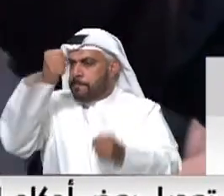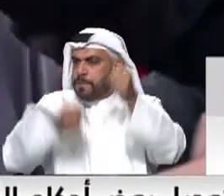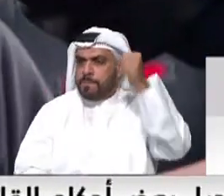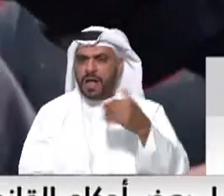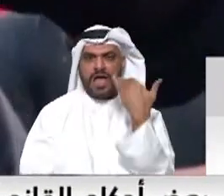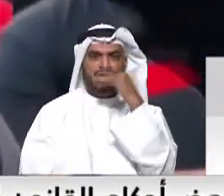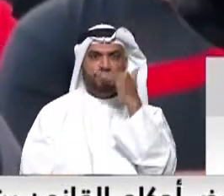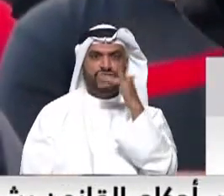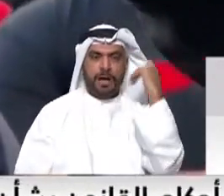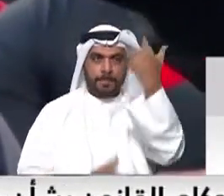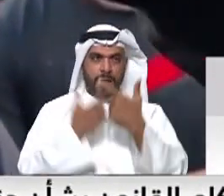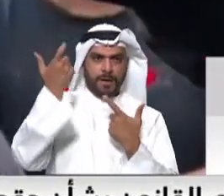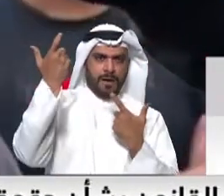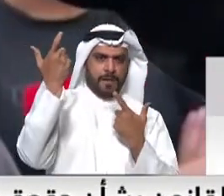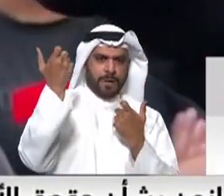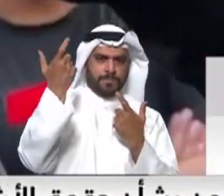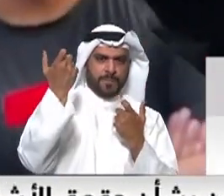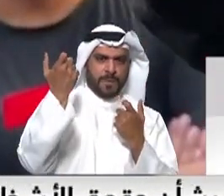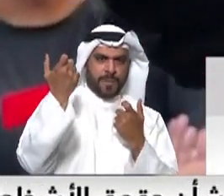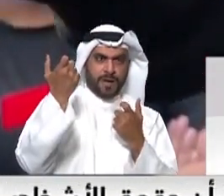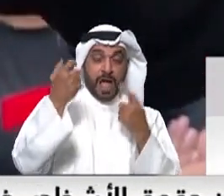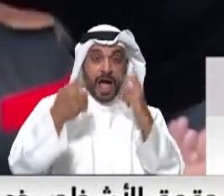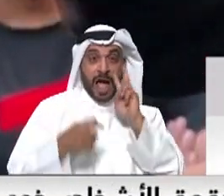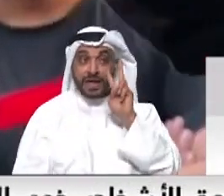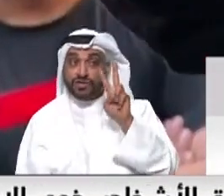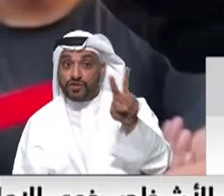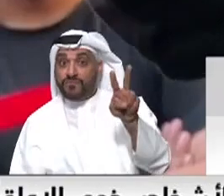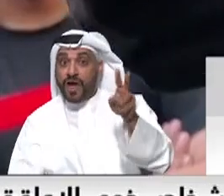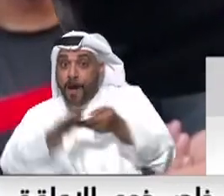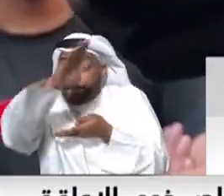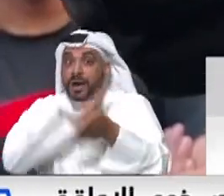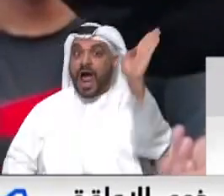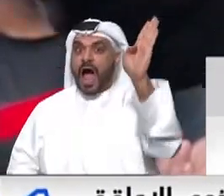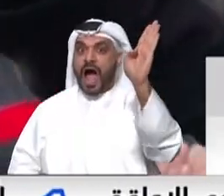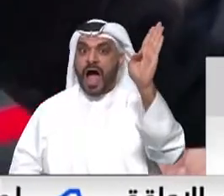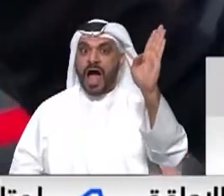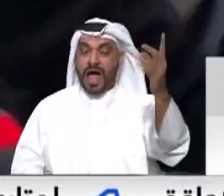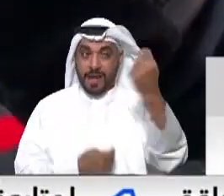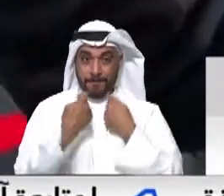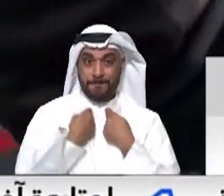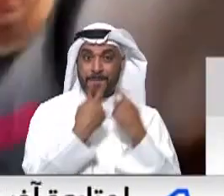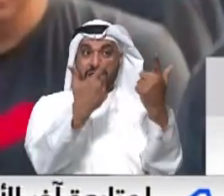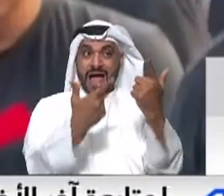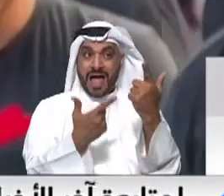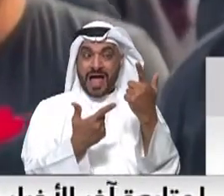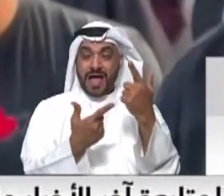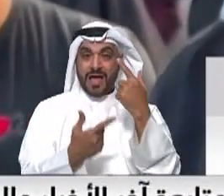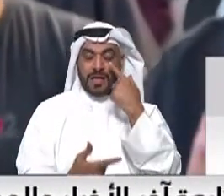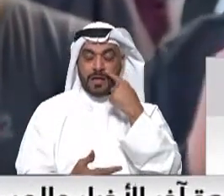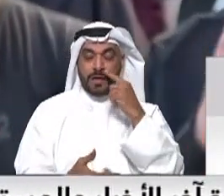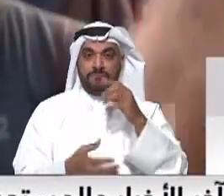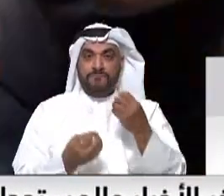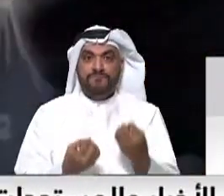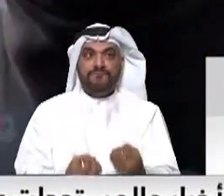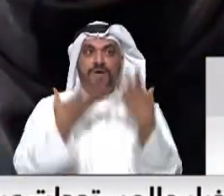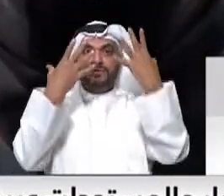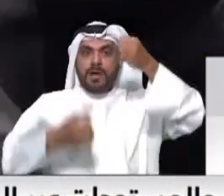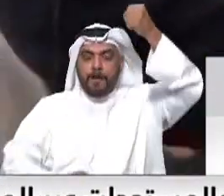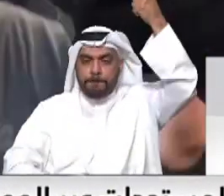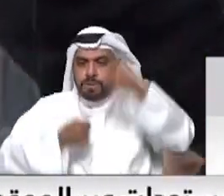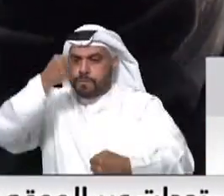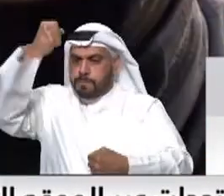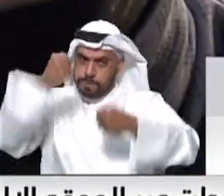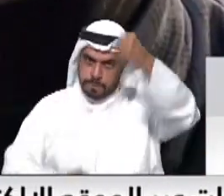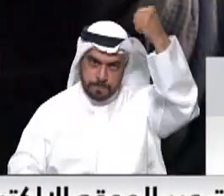المجاهدين دخل من الداخل الثاني، طبعا شفناه لما دخل الشاب من هون لمحنا مثل دبي نزل، وصارت أخوة الدار